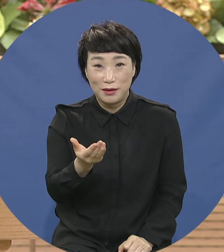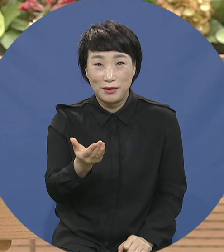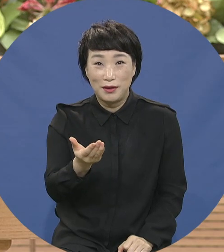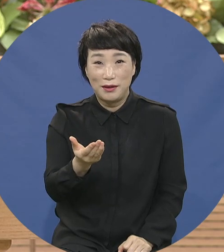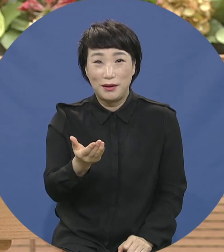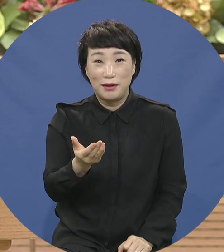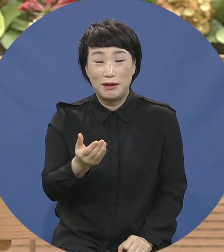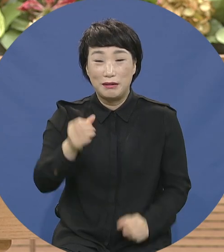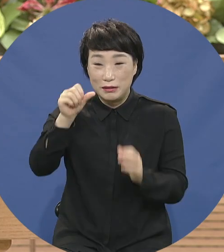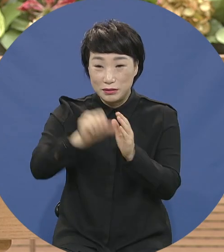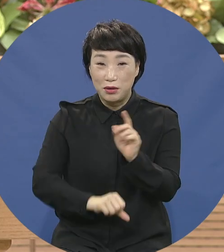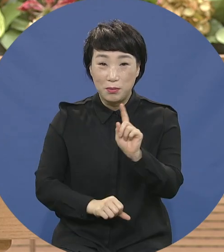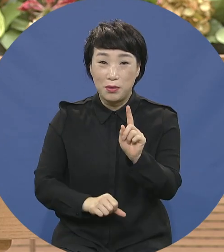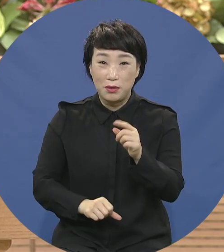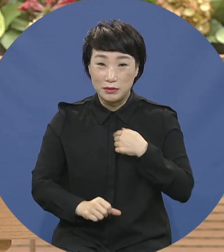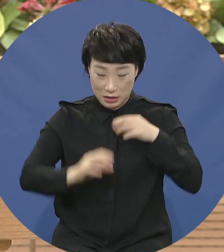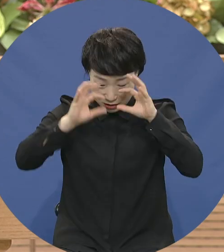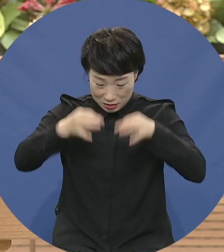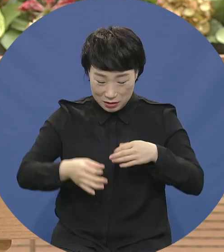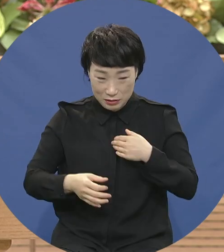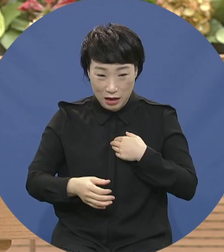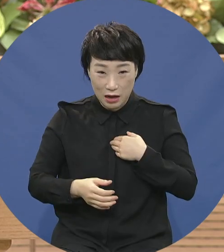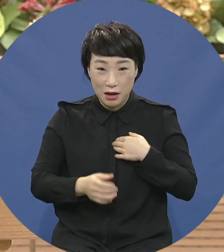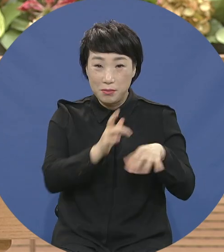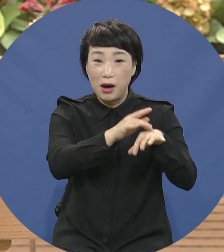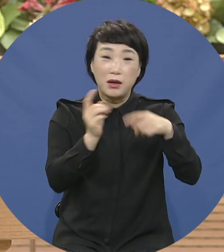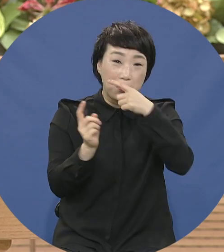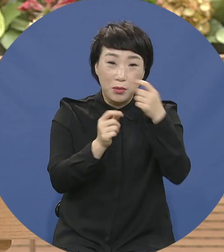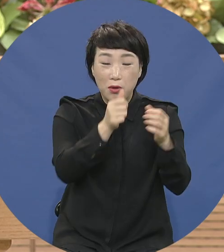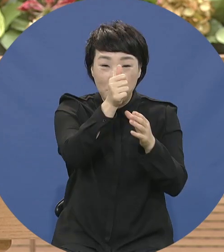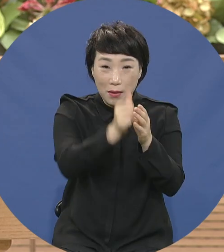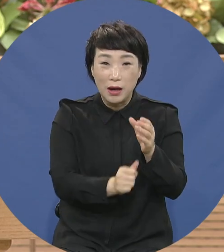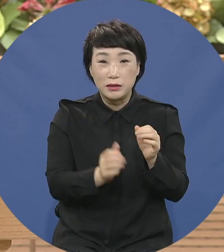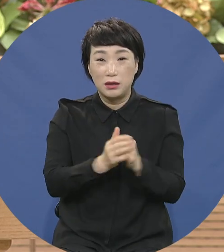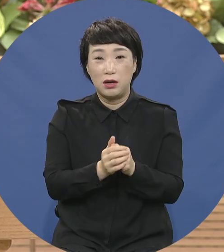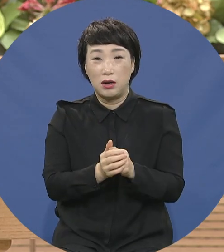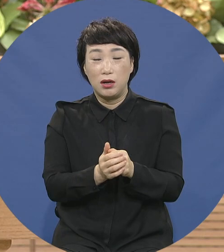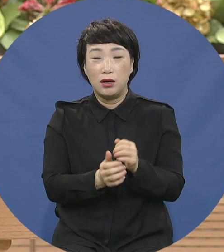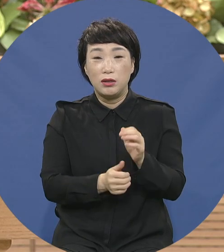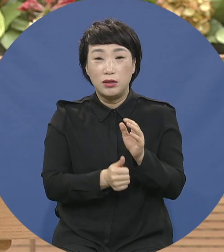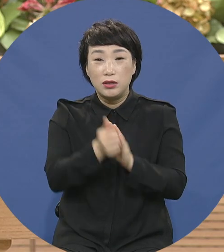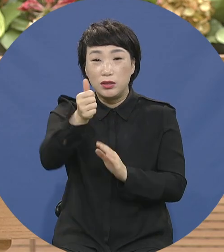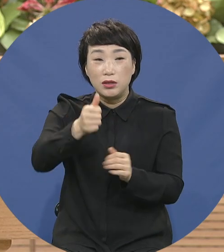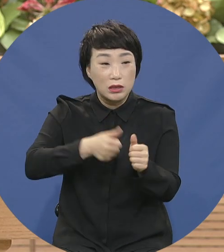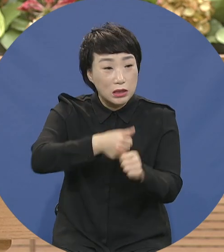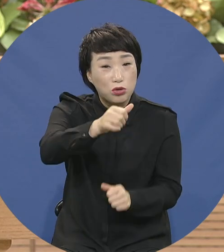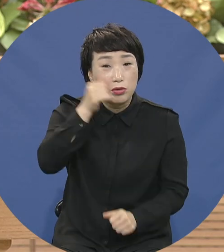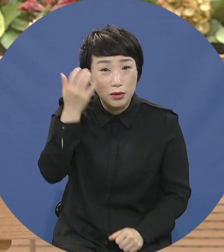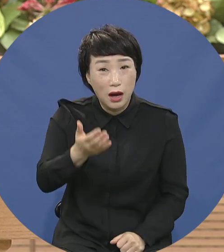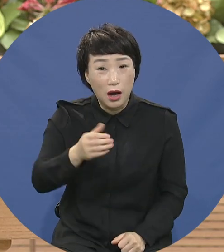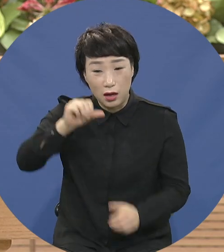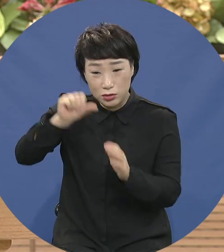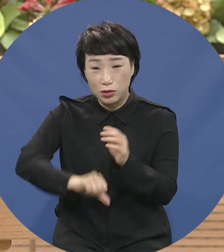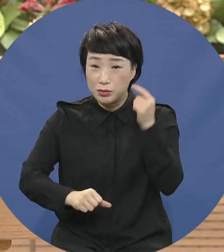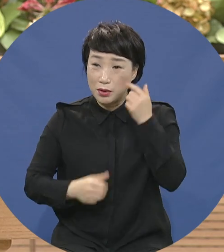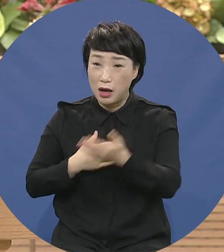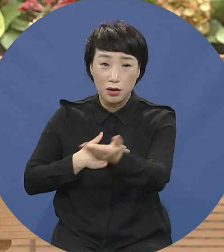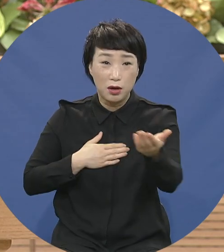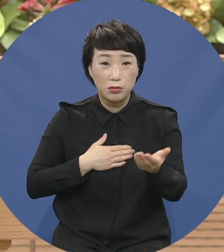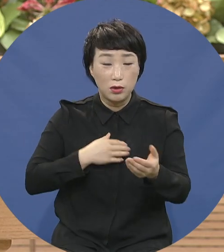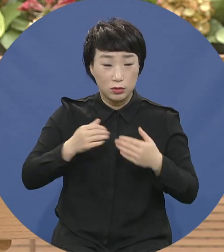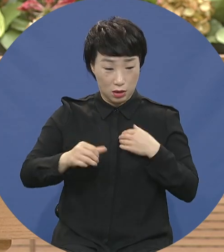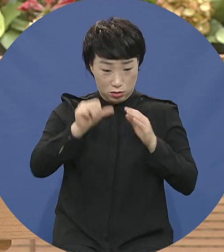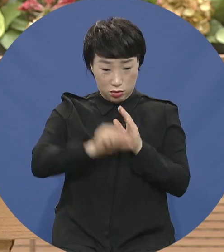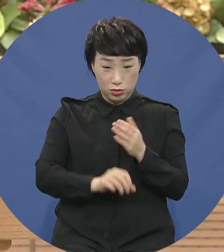이겼느냐 졌느냐, 이겼느냐 졌느냐. 졌다면 요한계시록